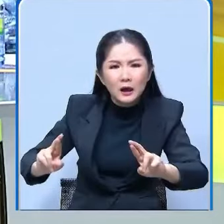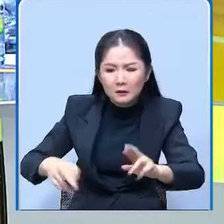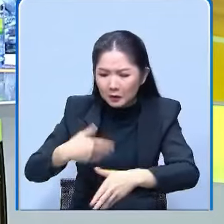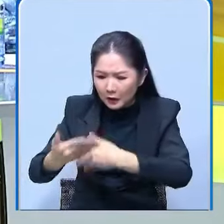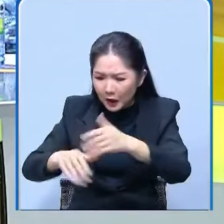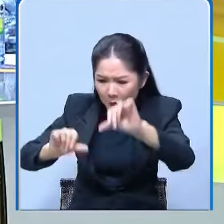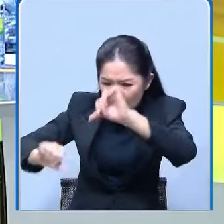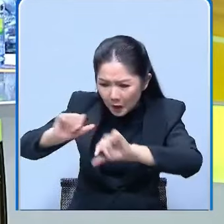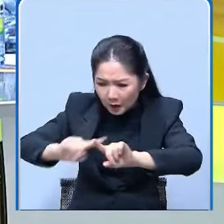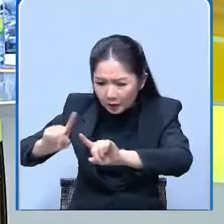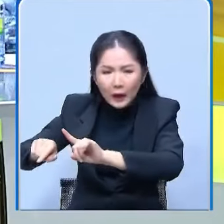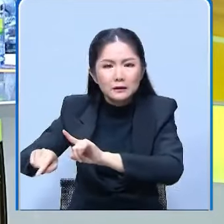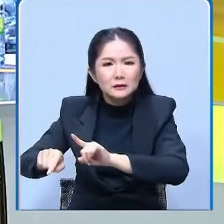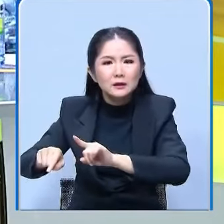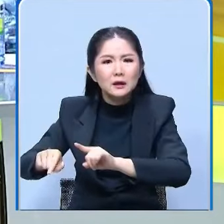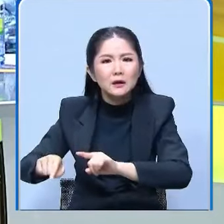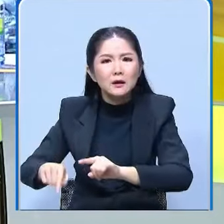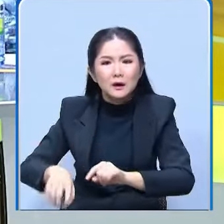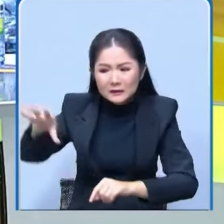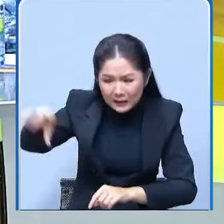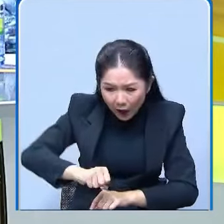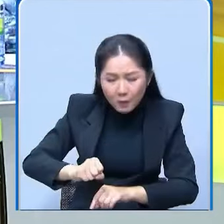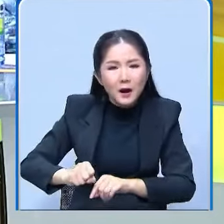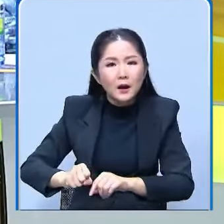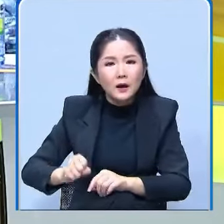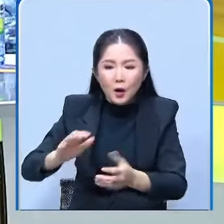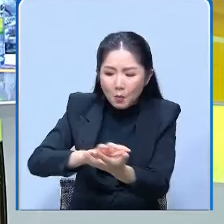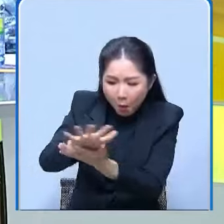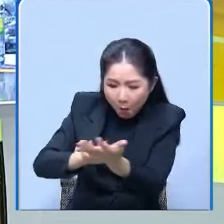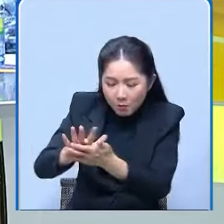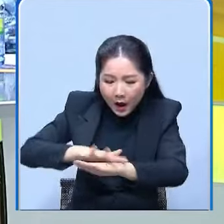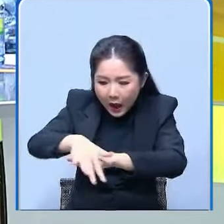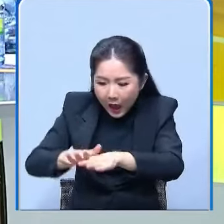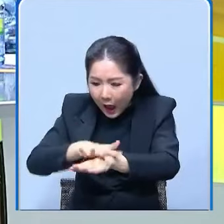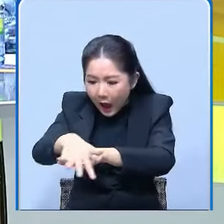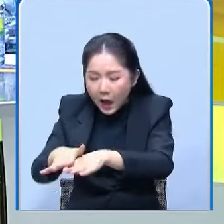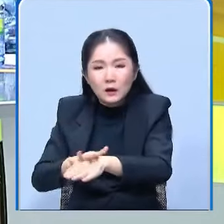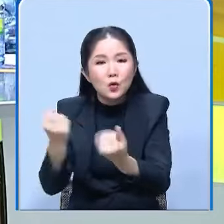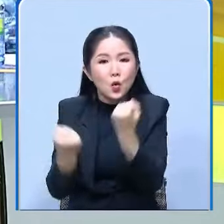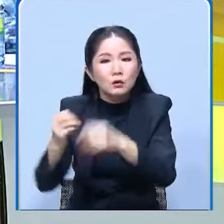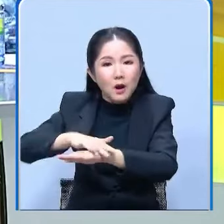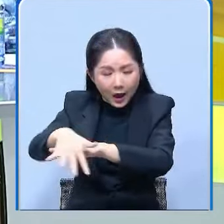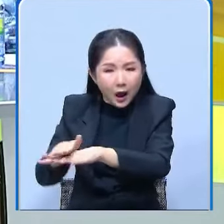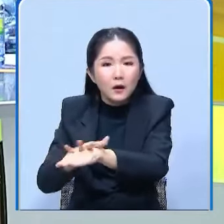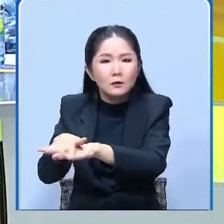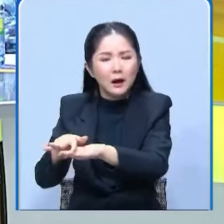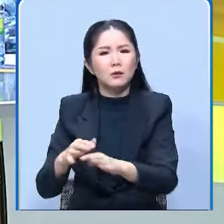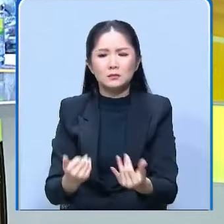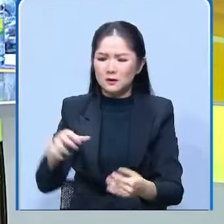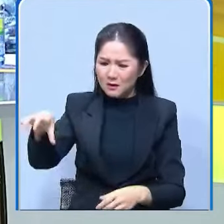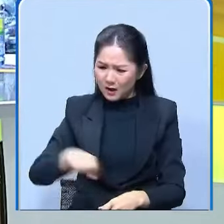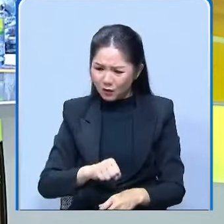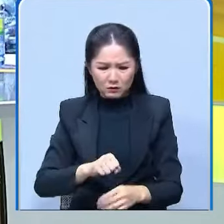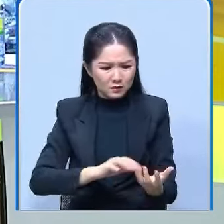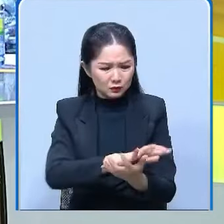ารตั้งต้นเกี่ยวกับร้านคาแคร์ร้านล้างรถนะครับ คืออยากจะเตือนกันตรงๆเลยว่าเลี่ยงได้เลี่ยงนะคะคือยาดองเนี่ยแล้วบ